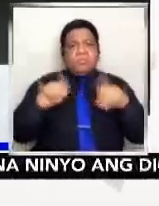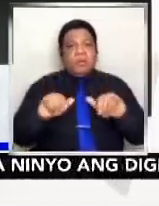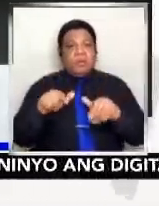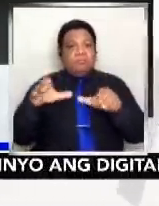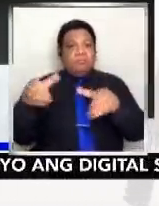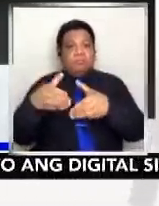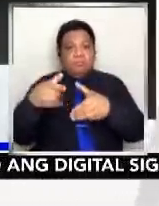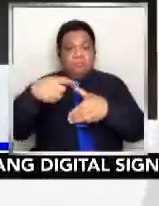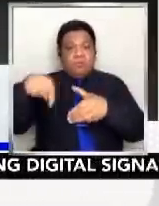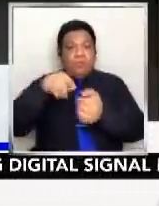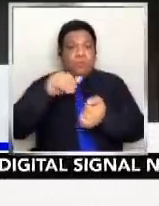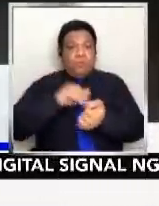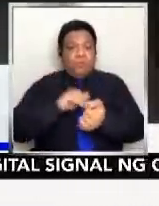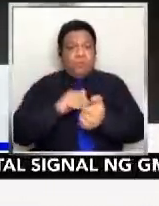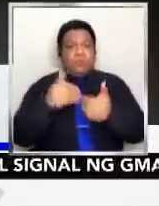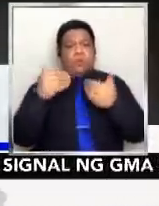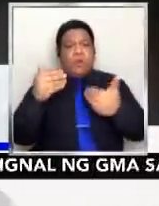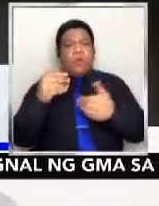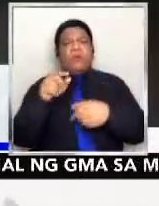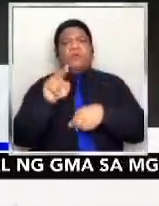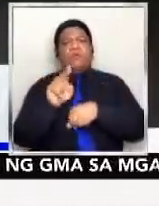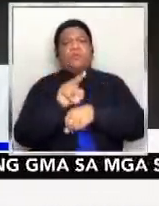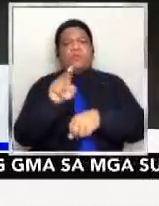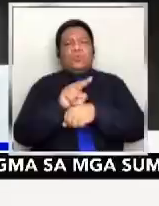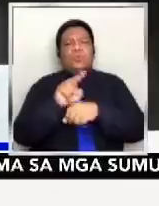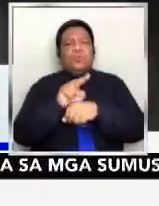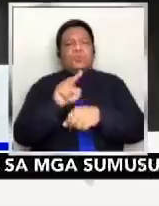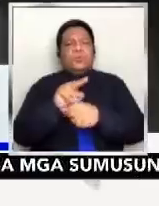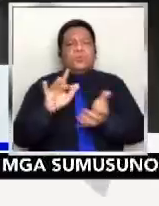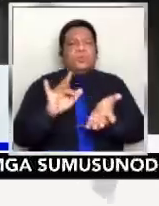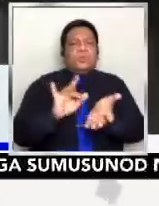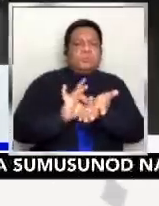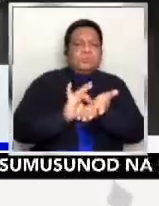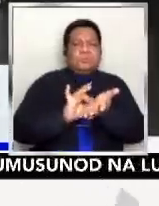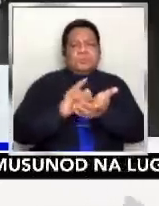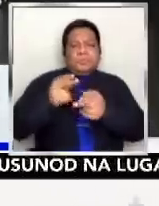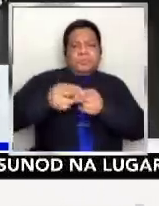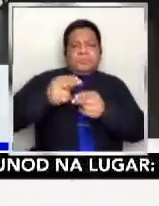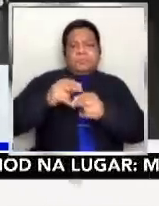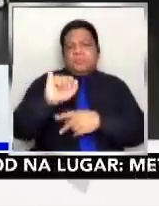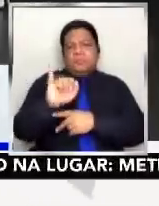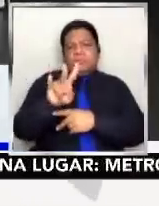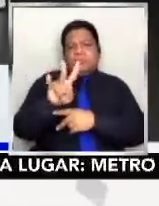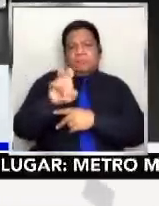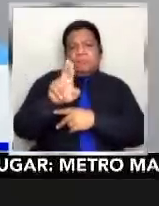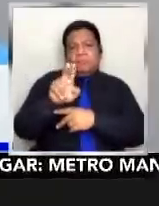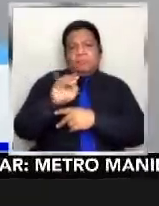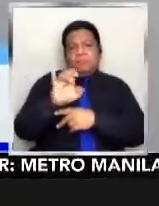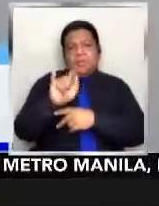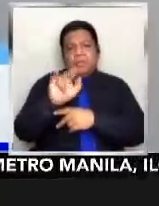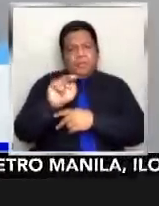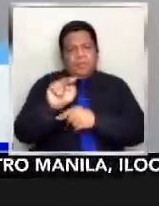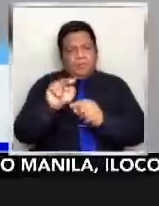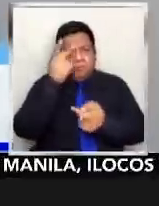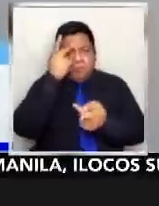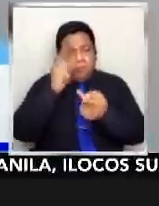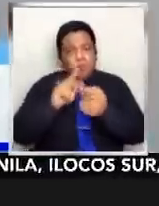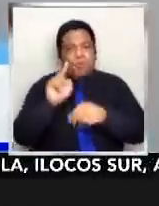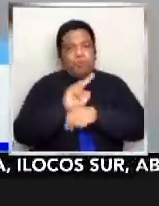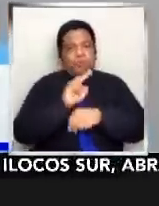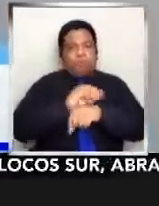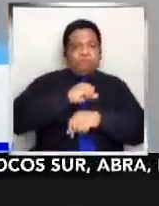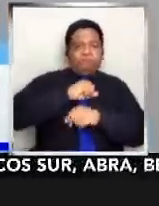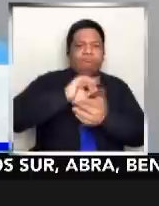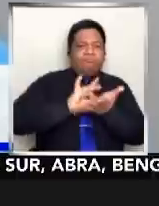grade o pangtaong antiparasitic drug na Ivermectin bilang gamot kontra COVID-19. Ito pong Ivermectin is a